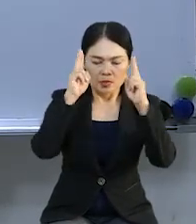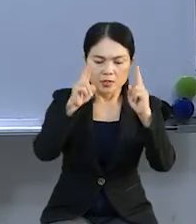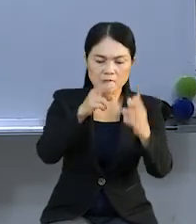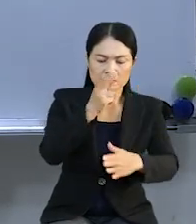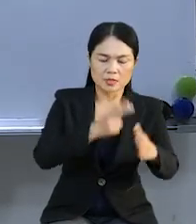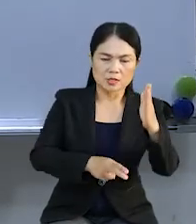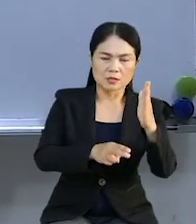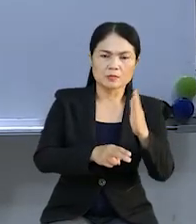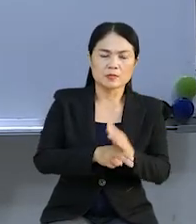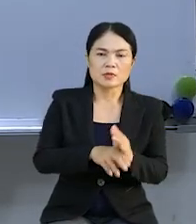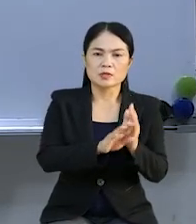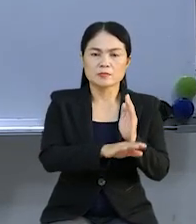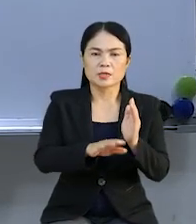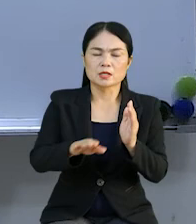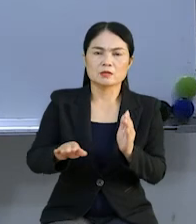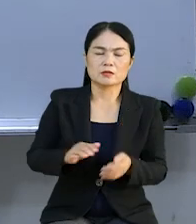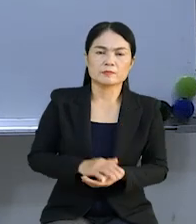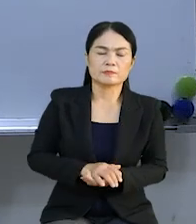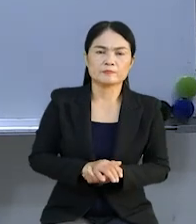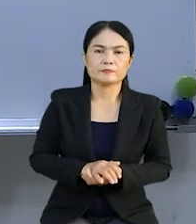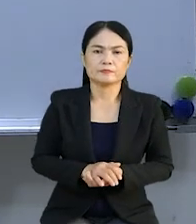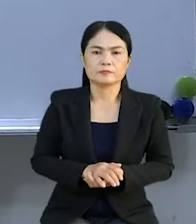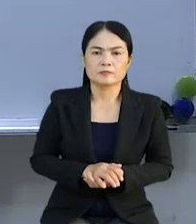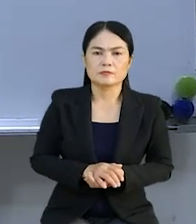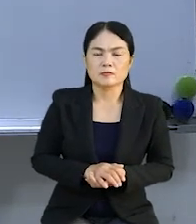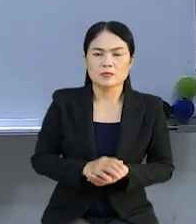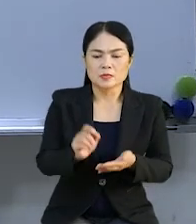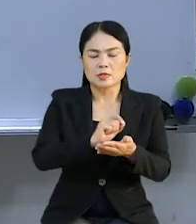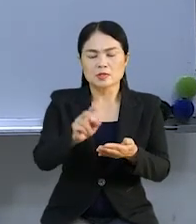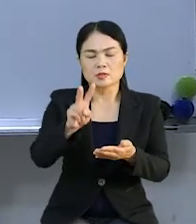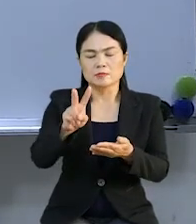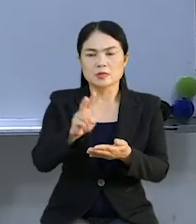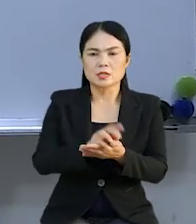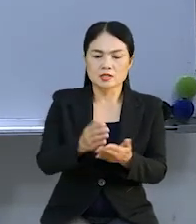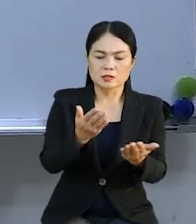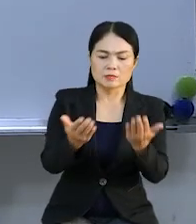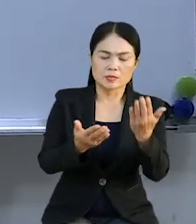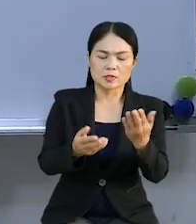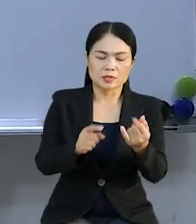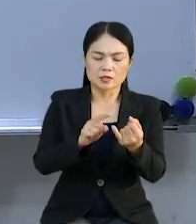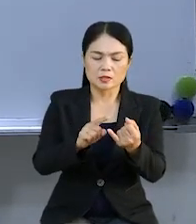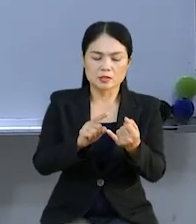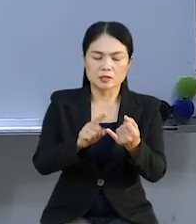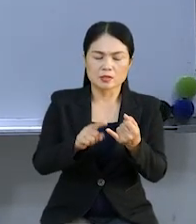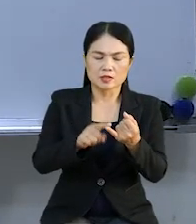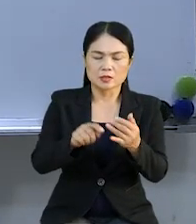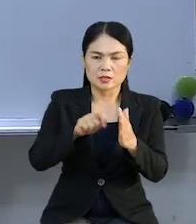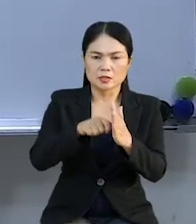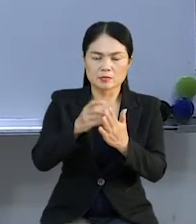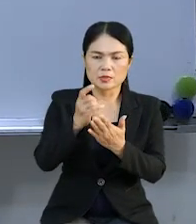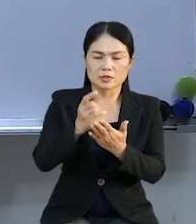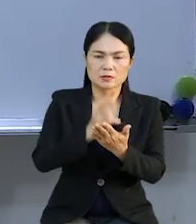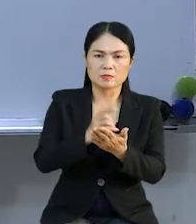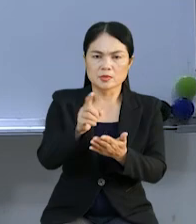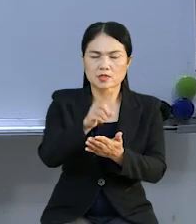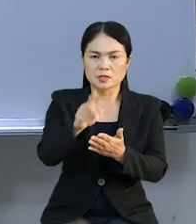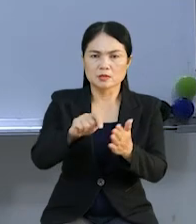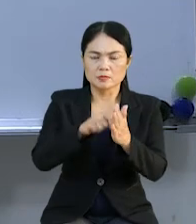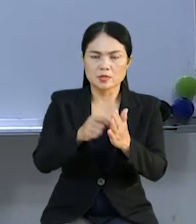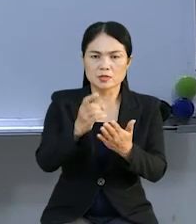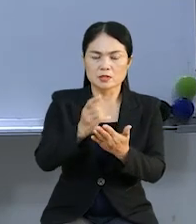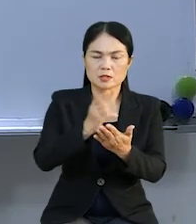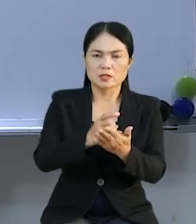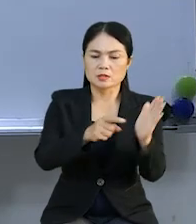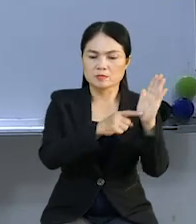มเอาไว้คลาดอลโกนบาดโกนเซปีจำนองก็นะเยอะนั่งเตรียมตัวในจองคลำซาเมเรียนตาคลำซาเม